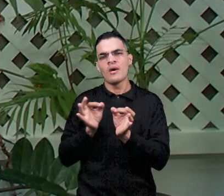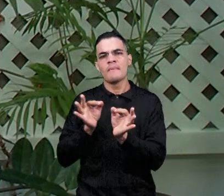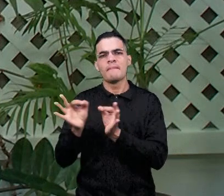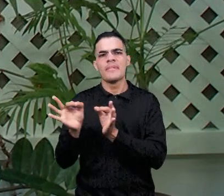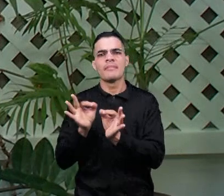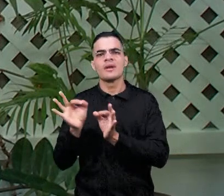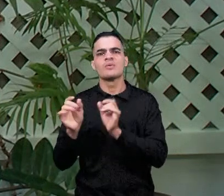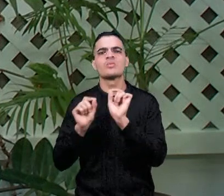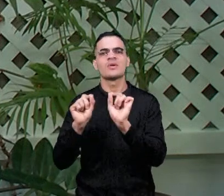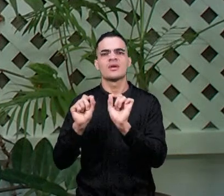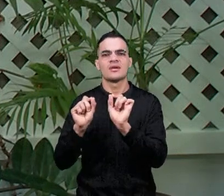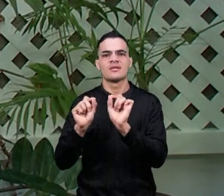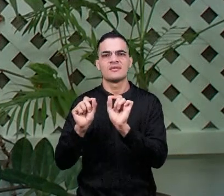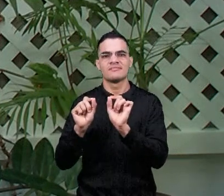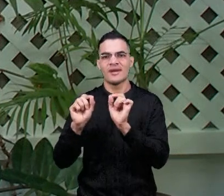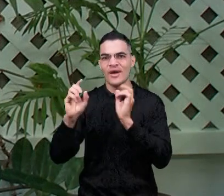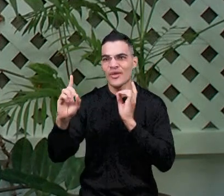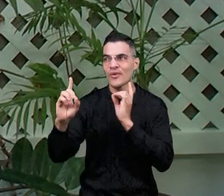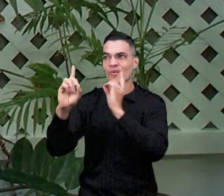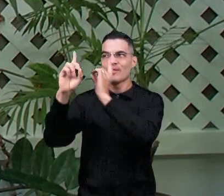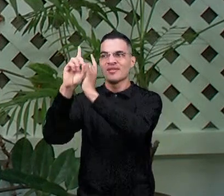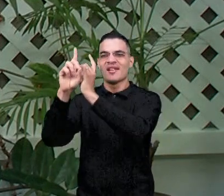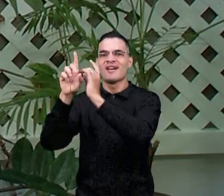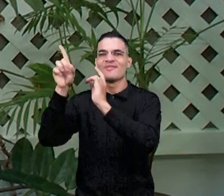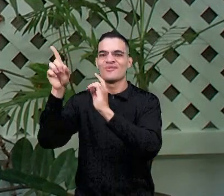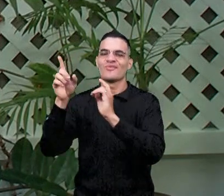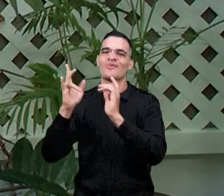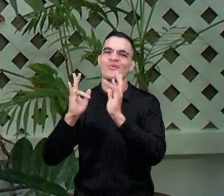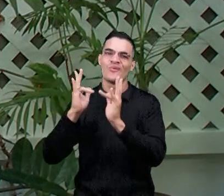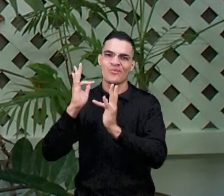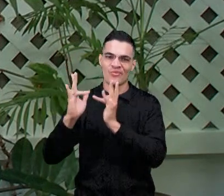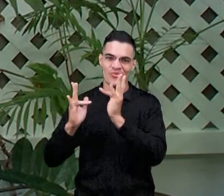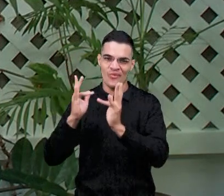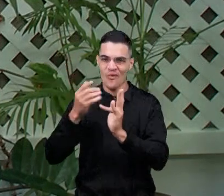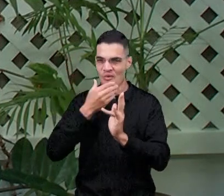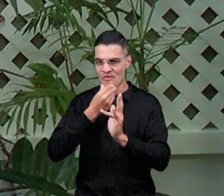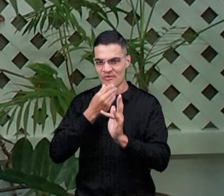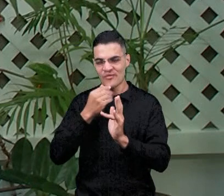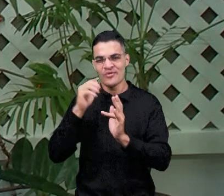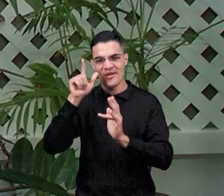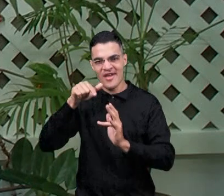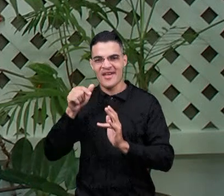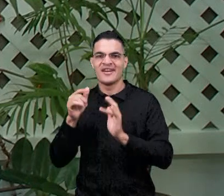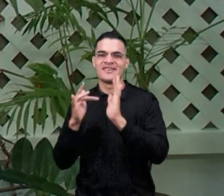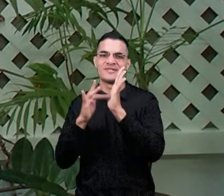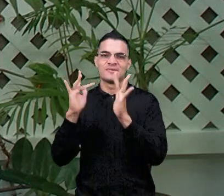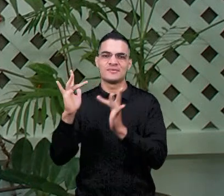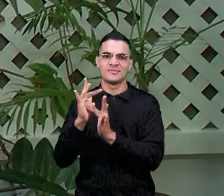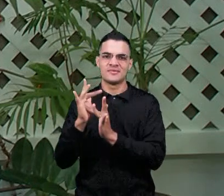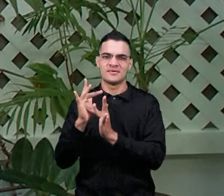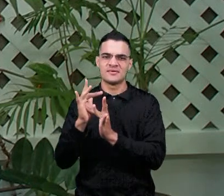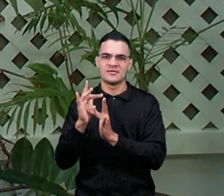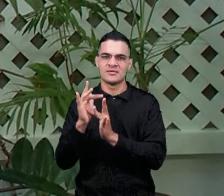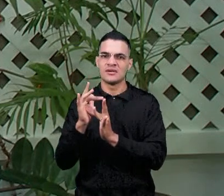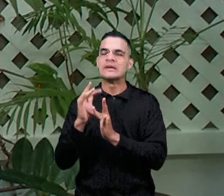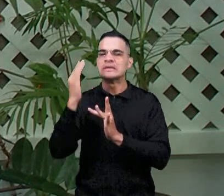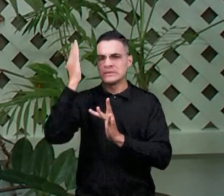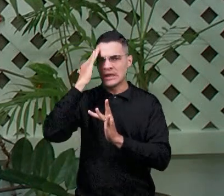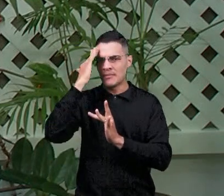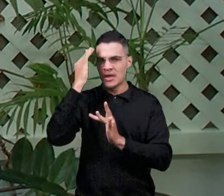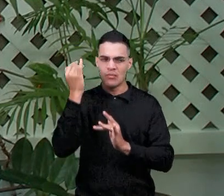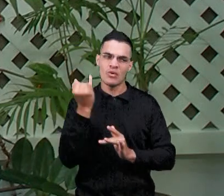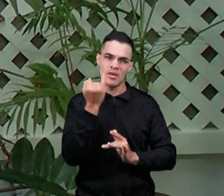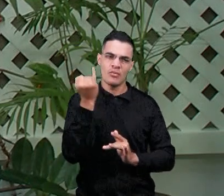pour sa rencontre avec le fiancé qui est le Seigneur Jésus. Les autres choses sont importantes, mais